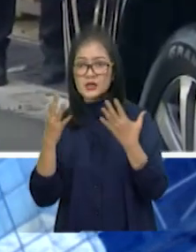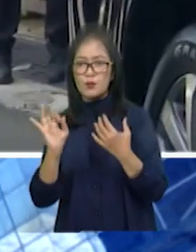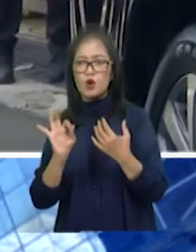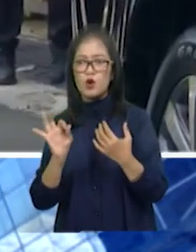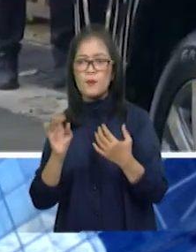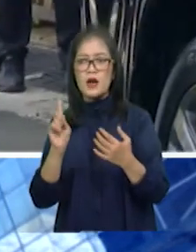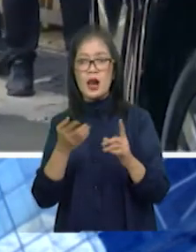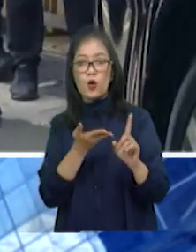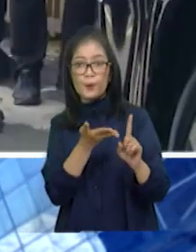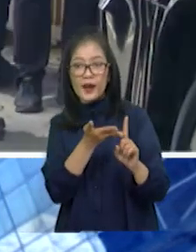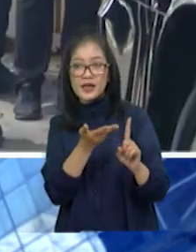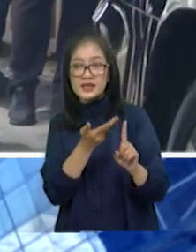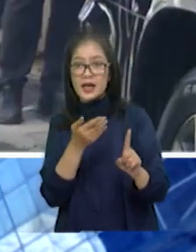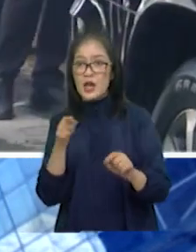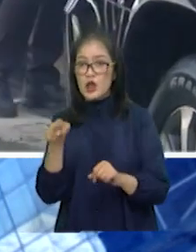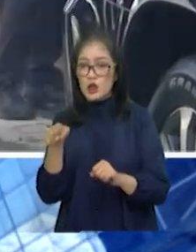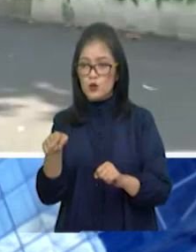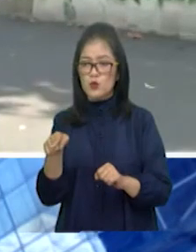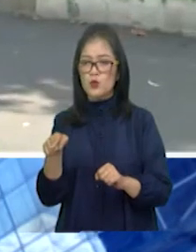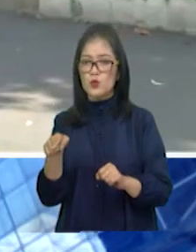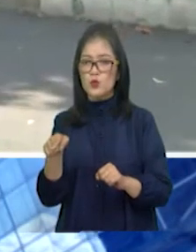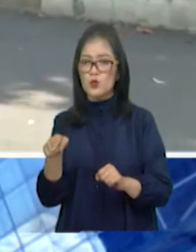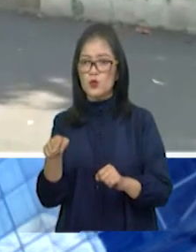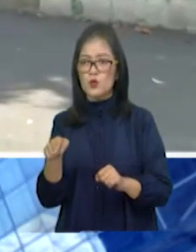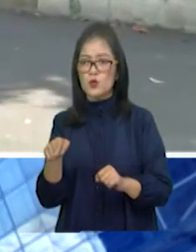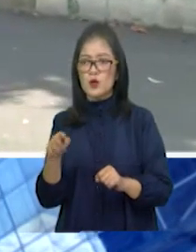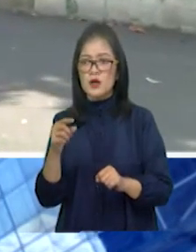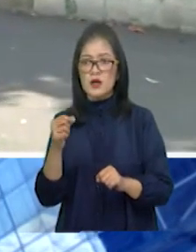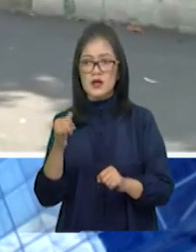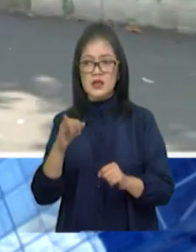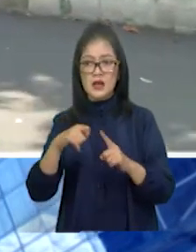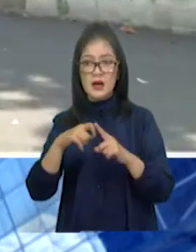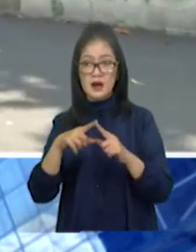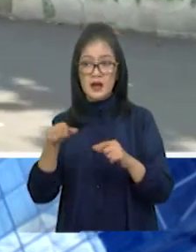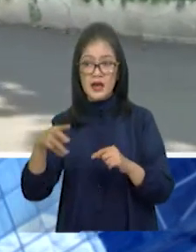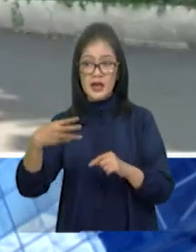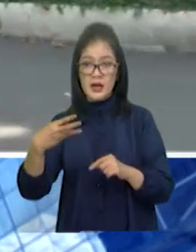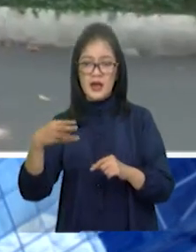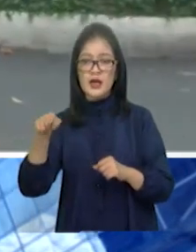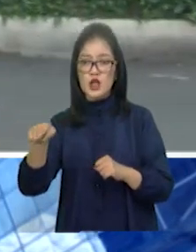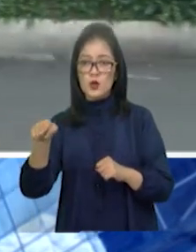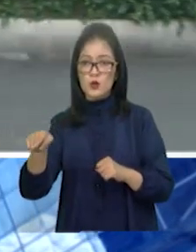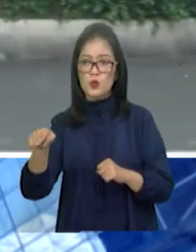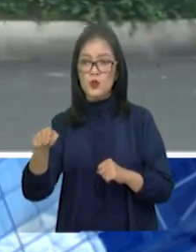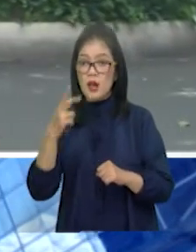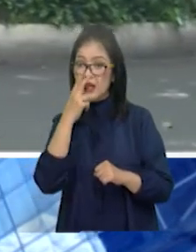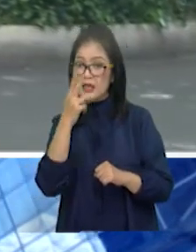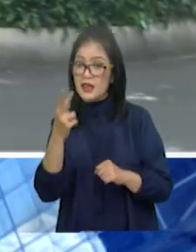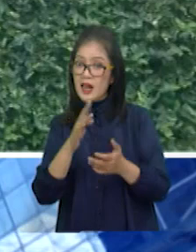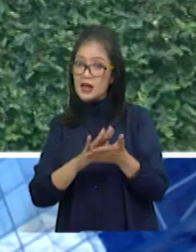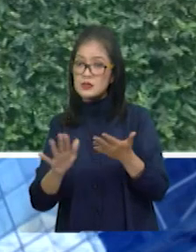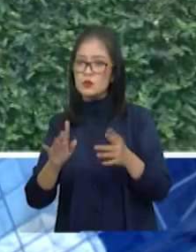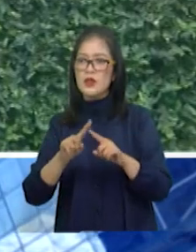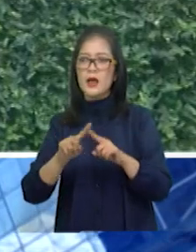misalnya, itu kan Ricky dan Barada E tidak menyaksikan, dia hanya mendengarkan teriakan dari itu. Tidak tahu